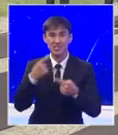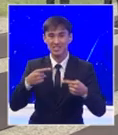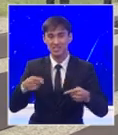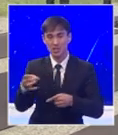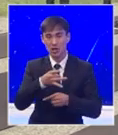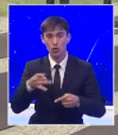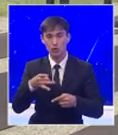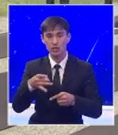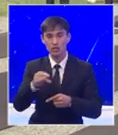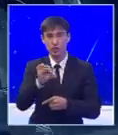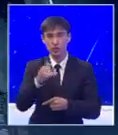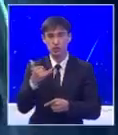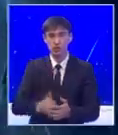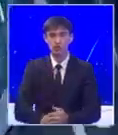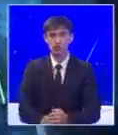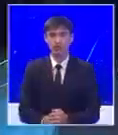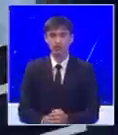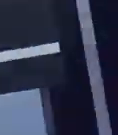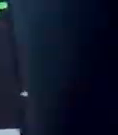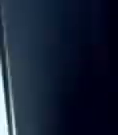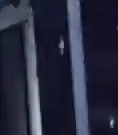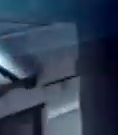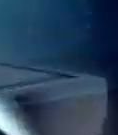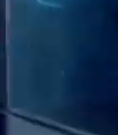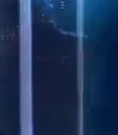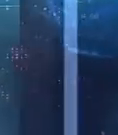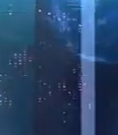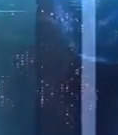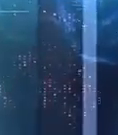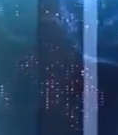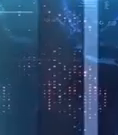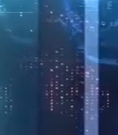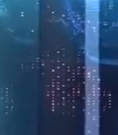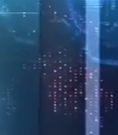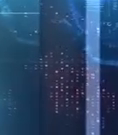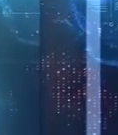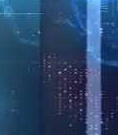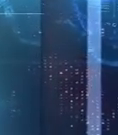разных районов края Жетісу. Светлана Кондратенко, Ержан Дюйсен, телеканал Жетісу.